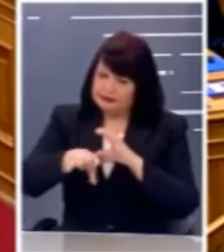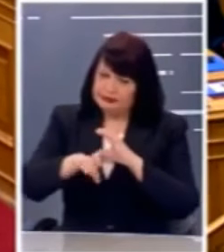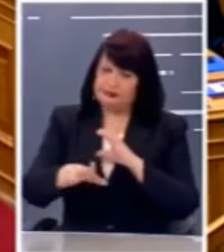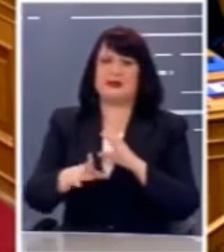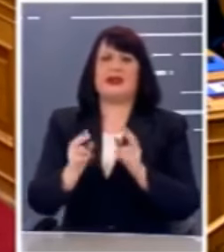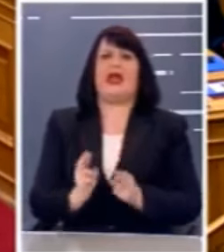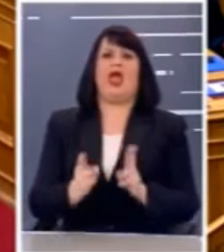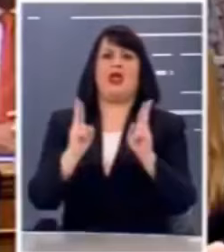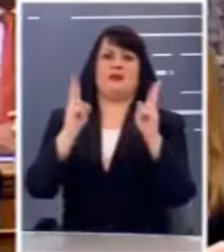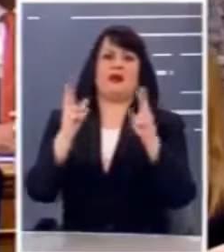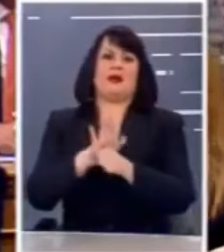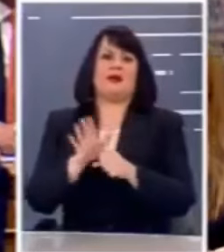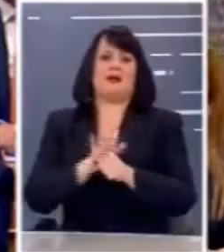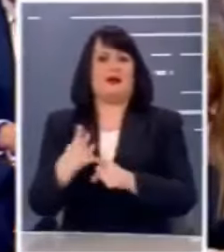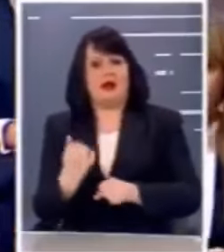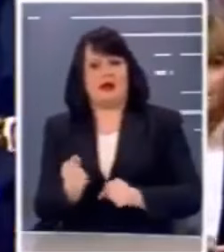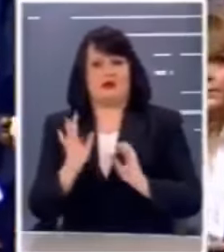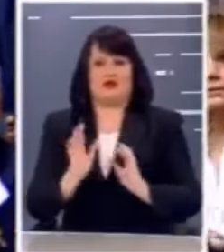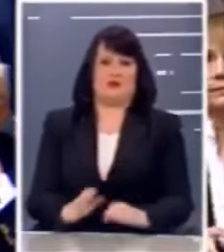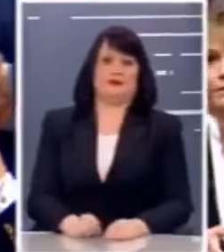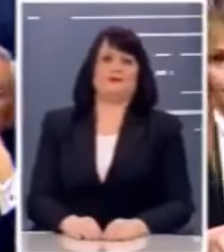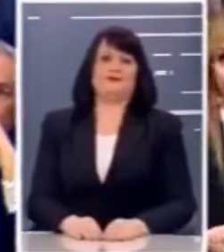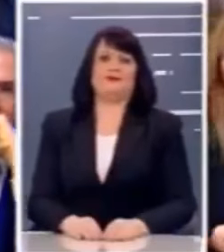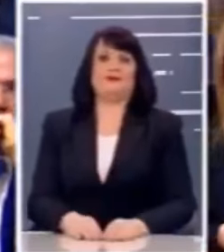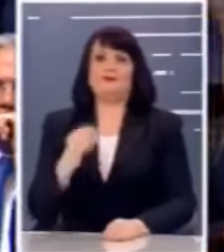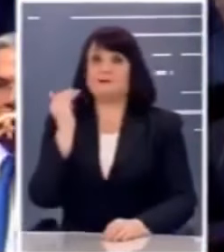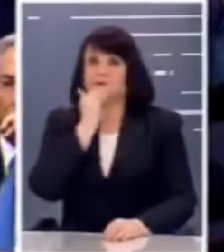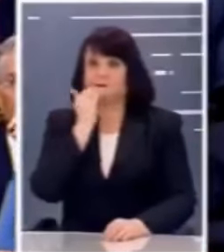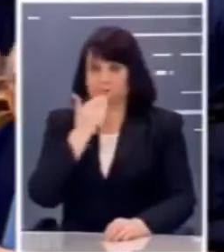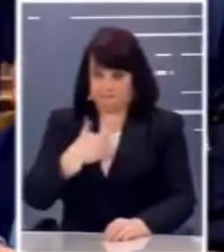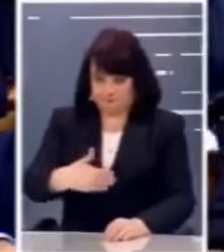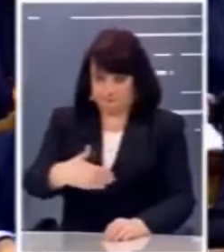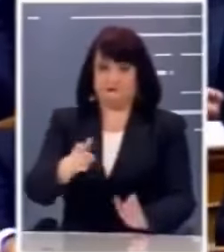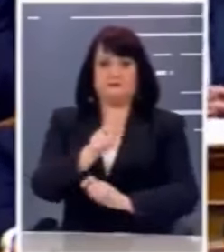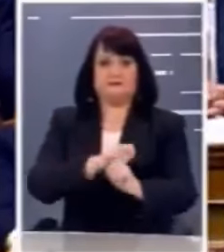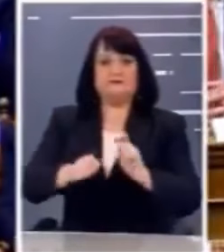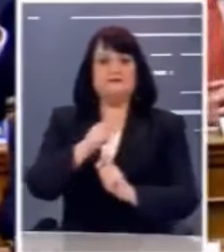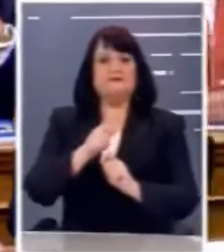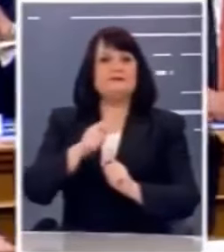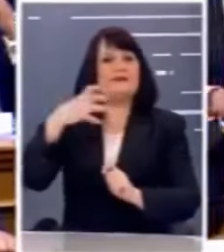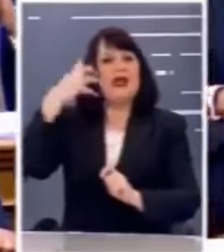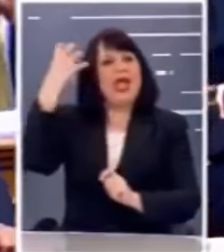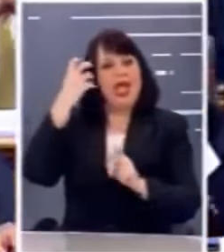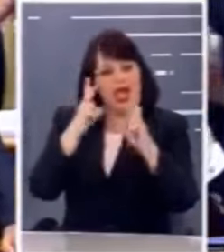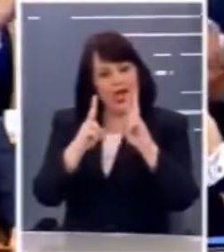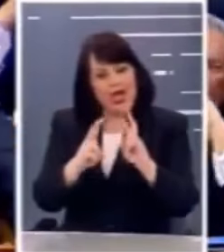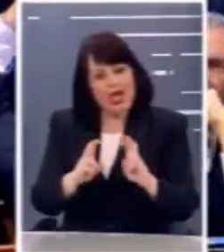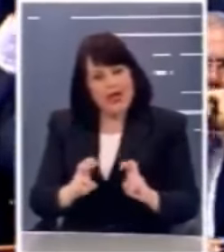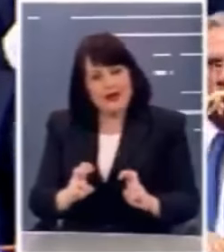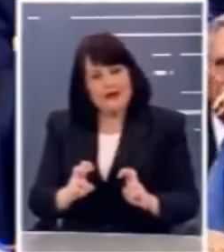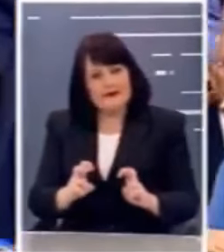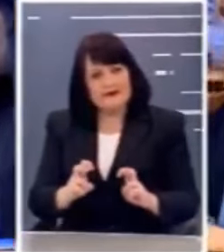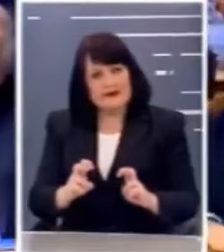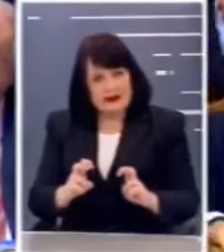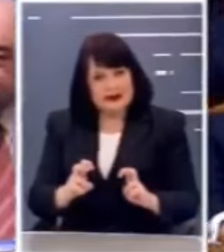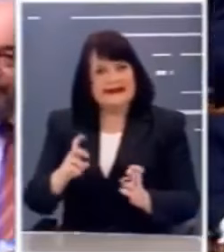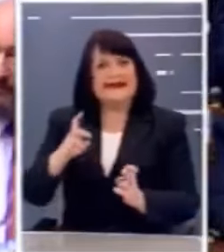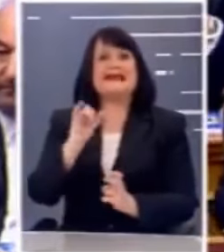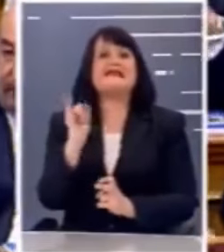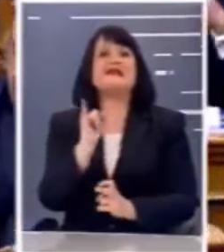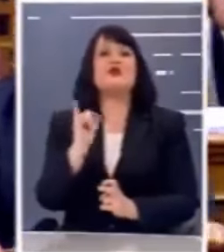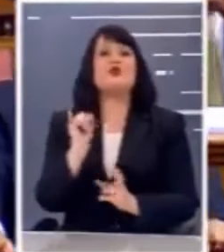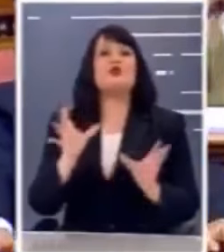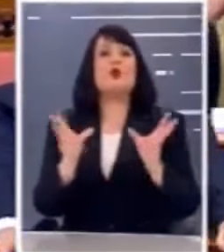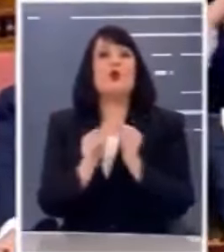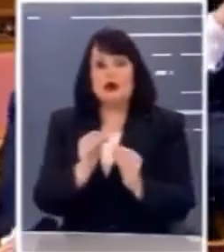ενεργειακή επάρκεια. Τέλος, ολοκληρώνουμε άμεσα την ίδρυση του Ερευνητικού Ινστιτούτου Νησιωτικής Πολιτικής, το